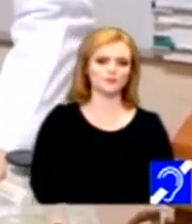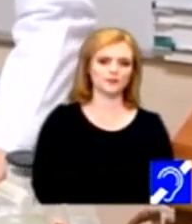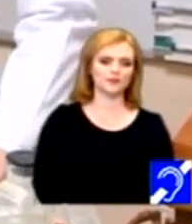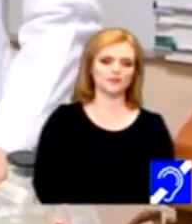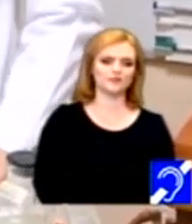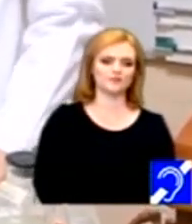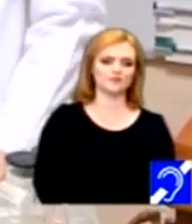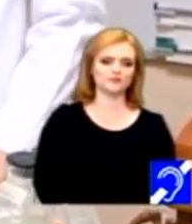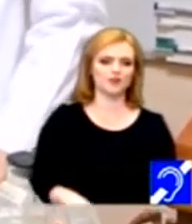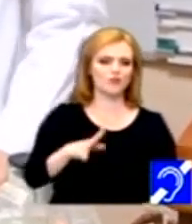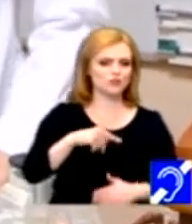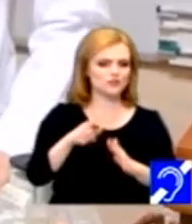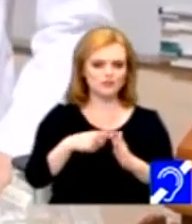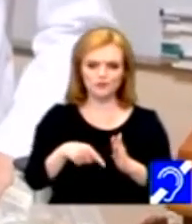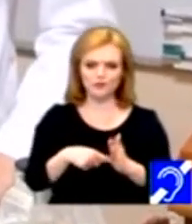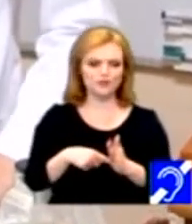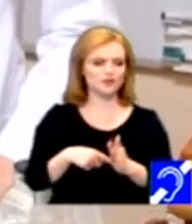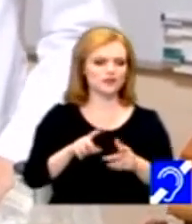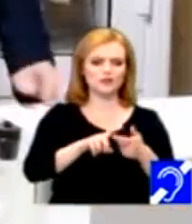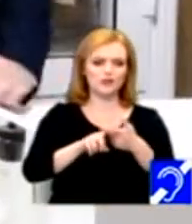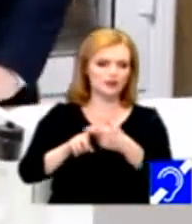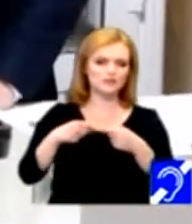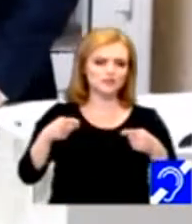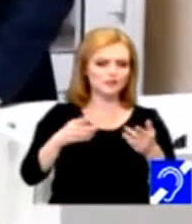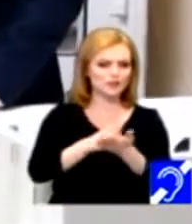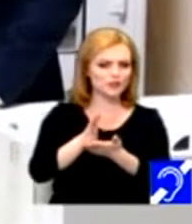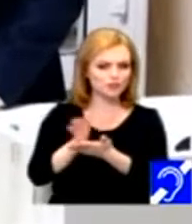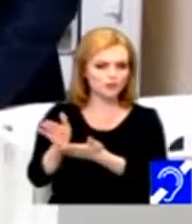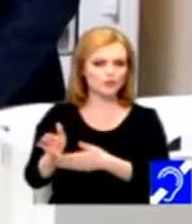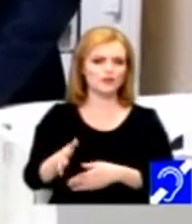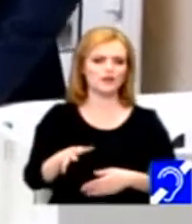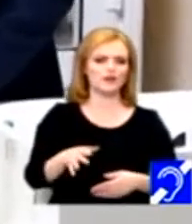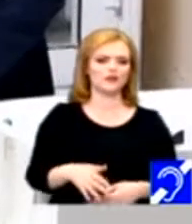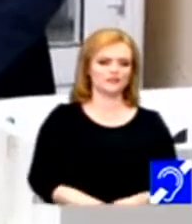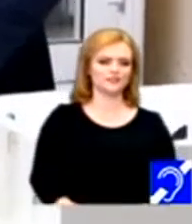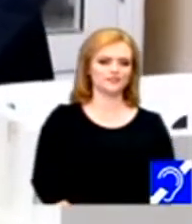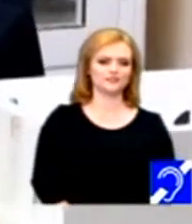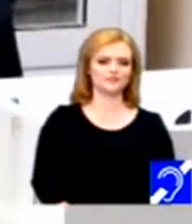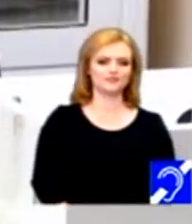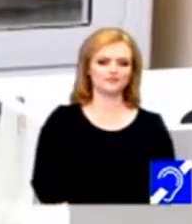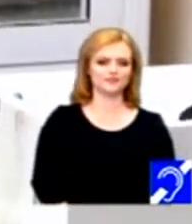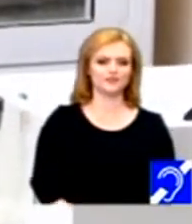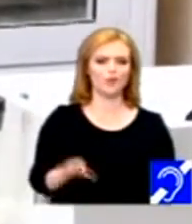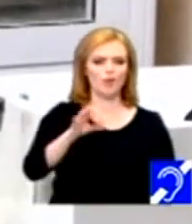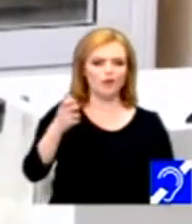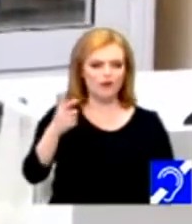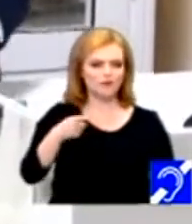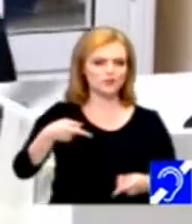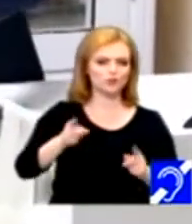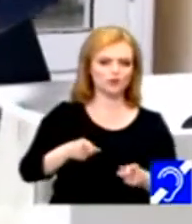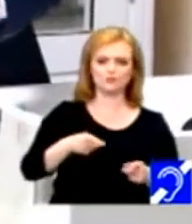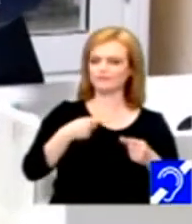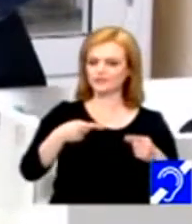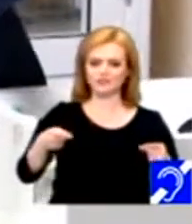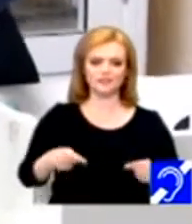2022. Au fost întrebări legate de acest domeniu, a fost despre cămile, întrebări despre gaz natural. Iar